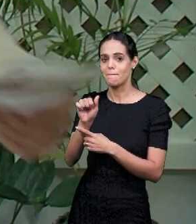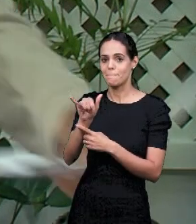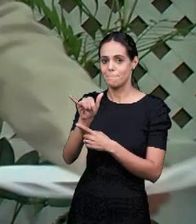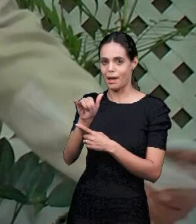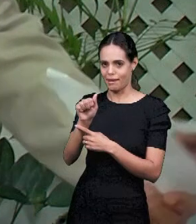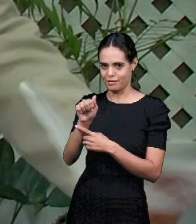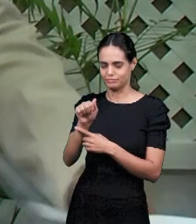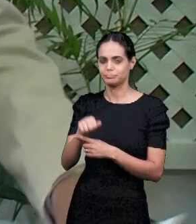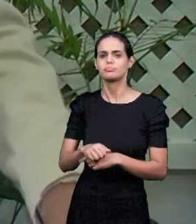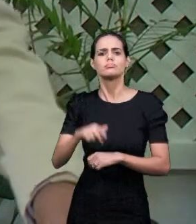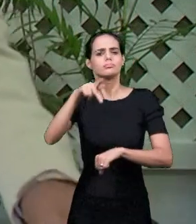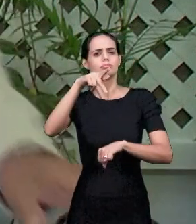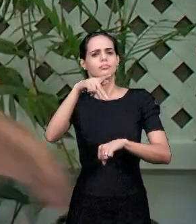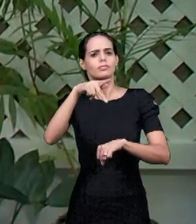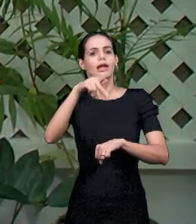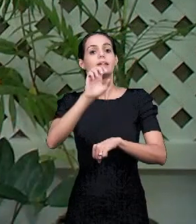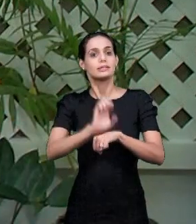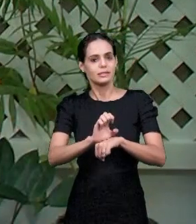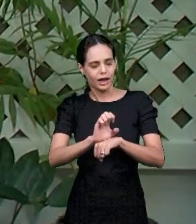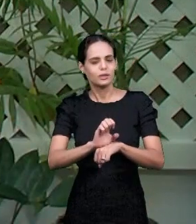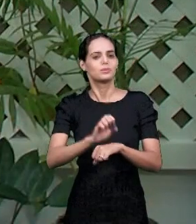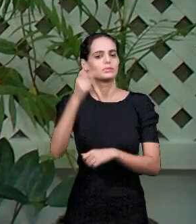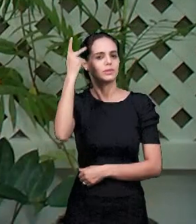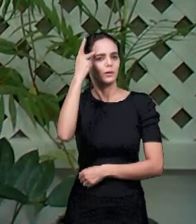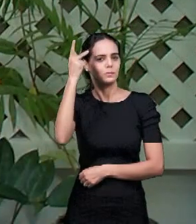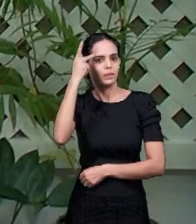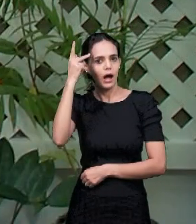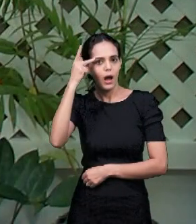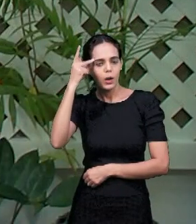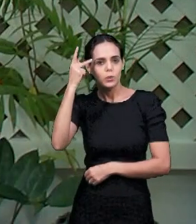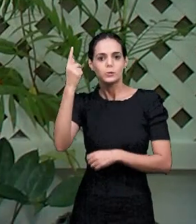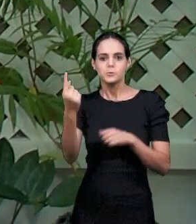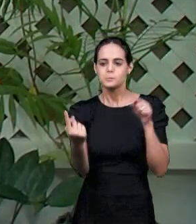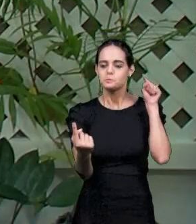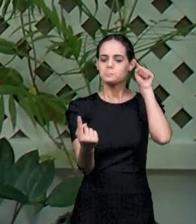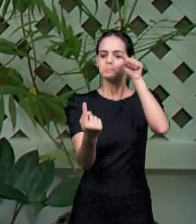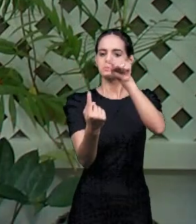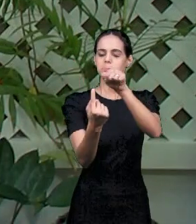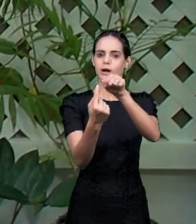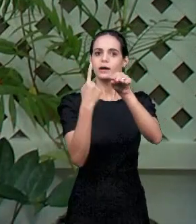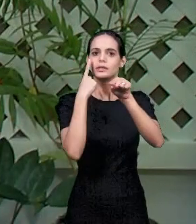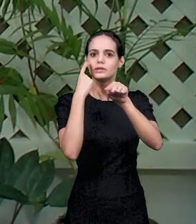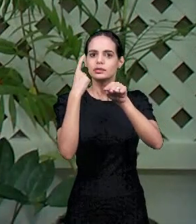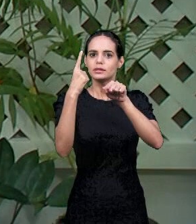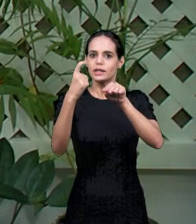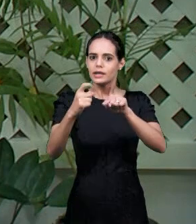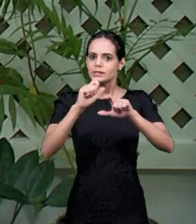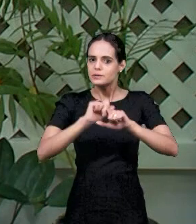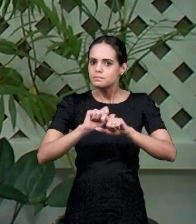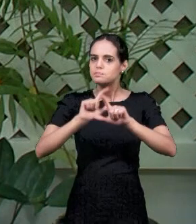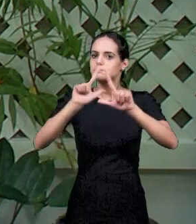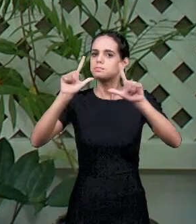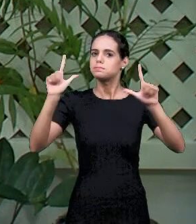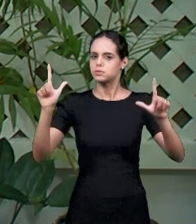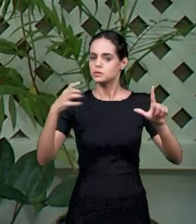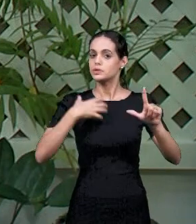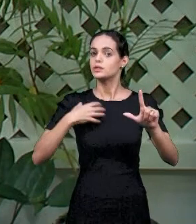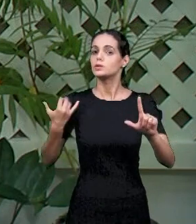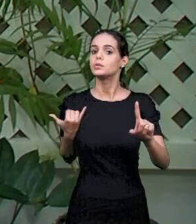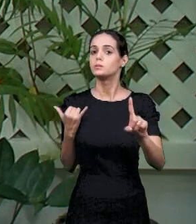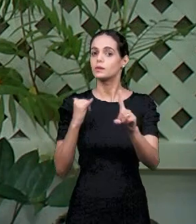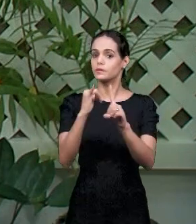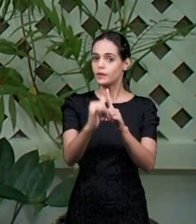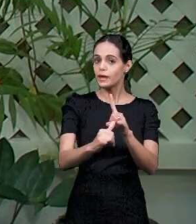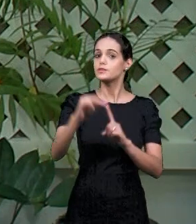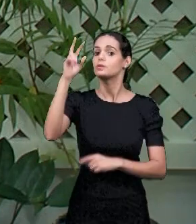vérité, São Paulo, il apparaît devant comme le centre d'intérêt